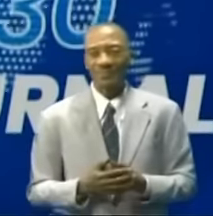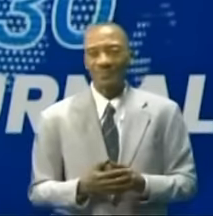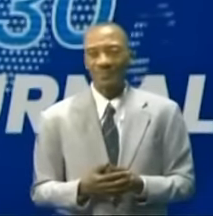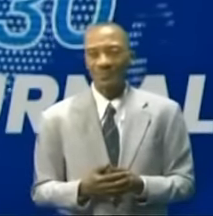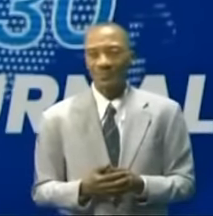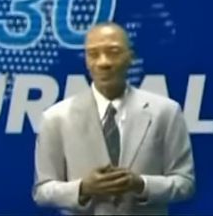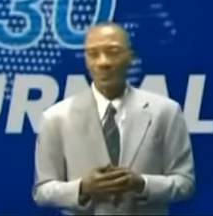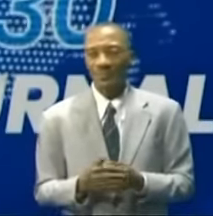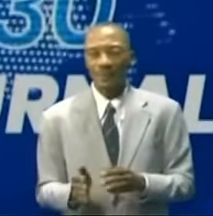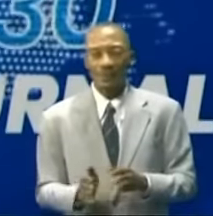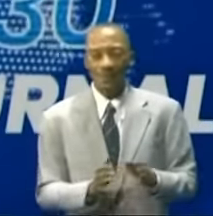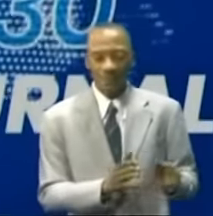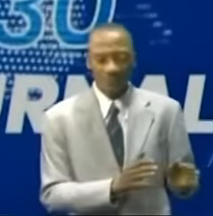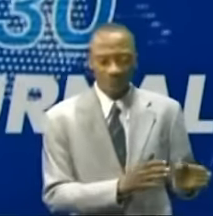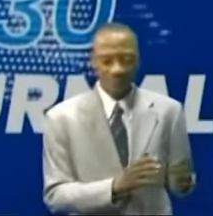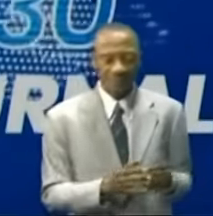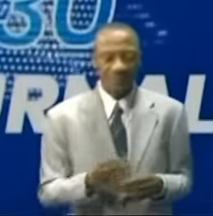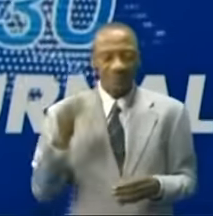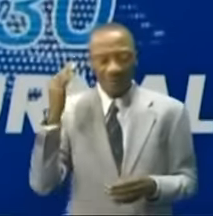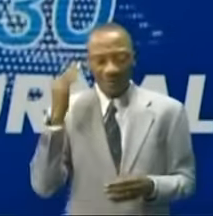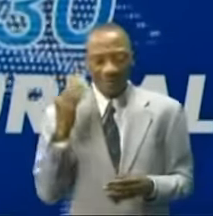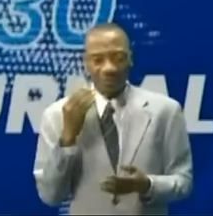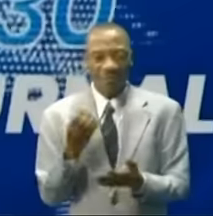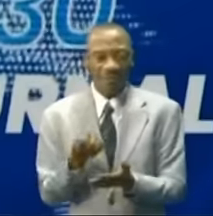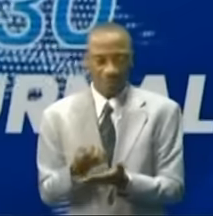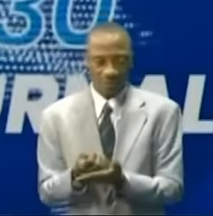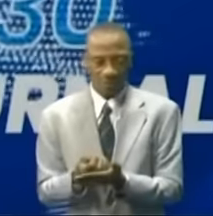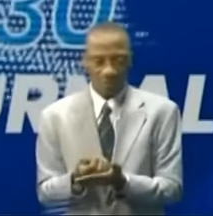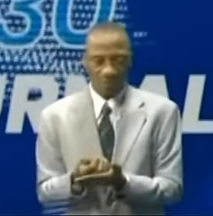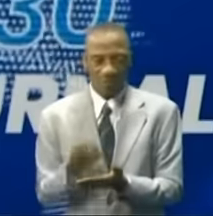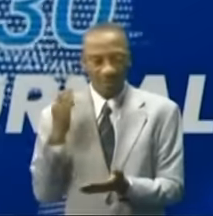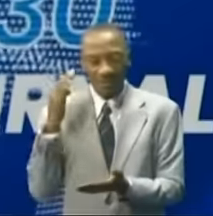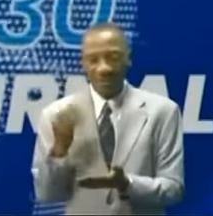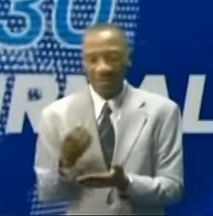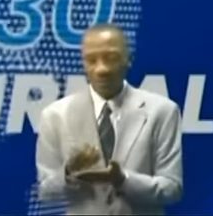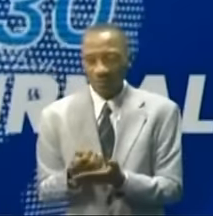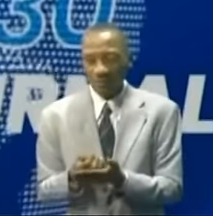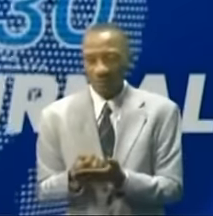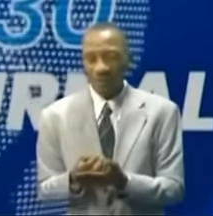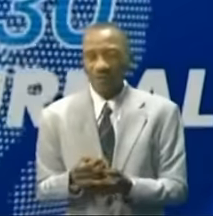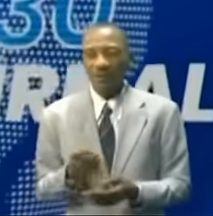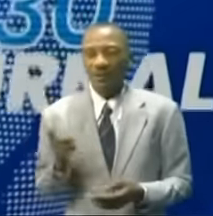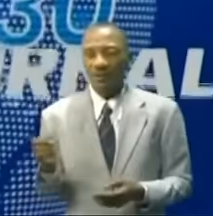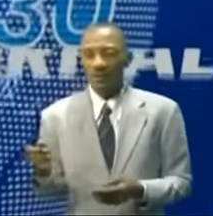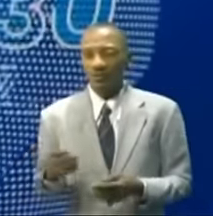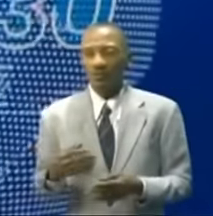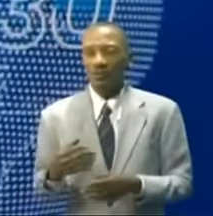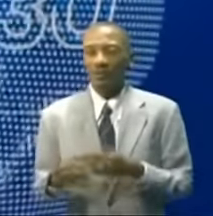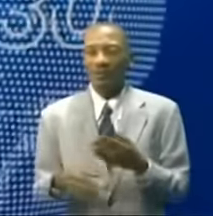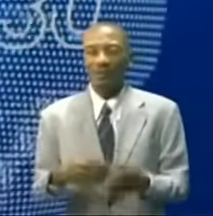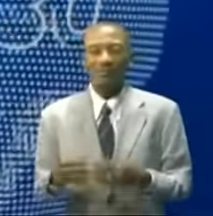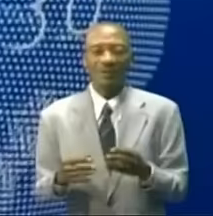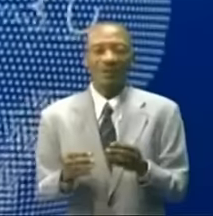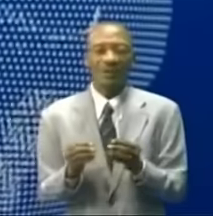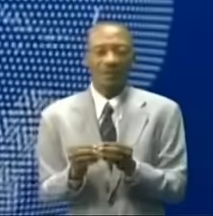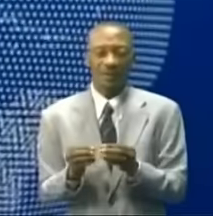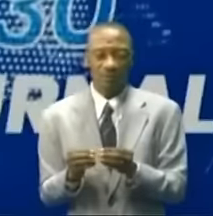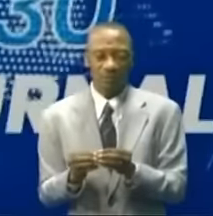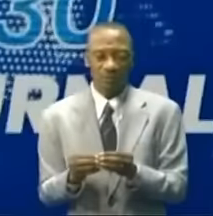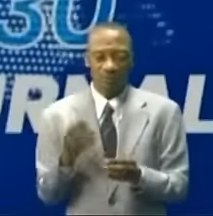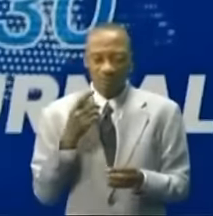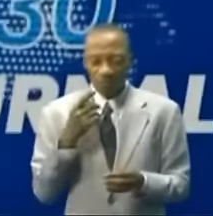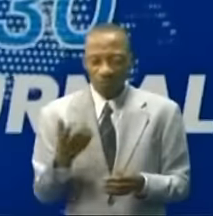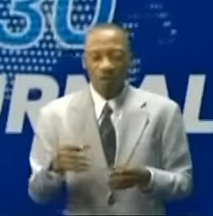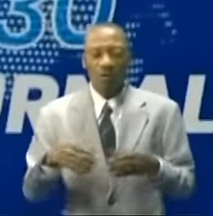Le vice-premier ministre de l'économie travaille d'arrache-pied pour la baisse du prix de denrées alimentaires sur le marché. Le professeur